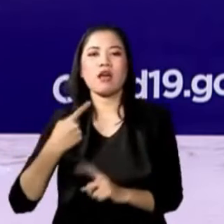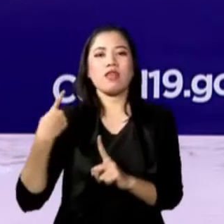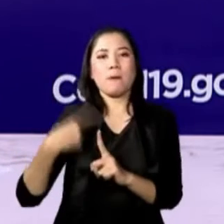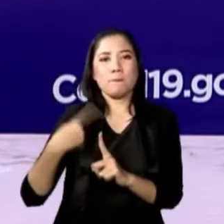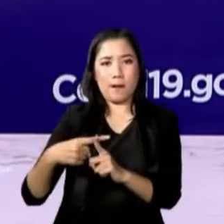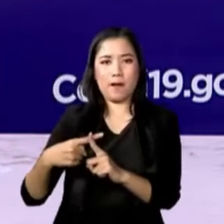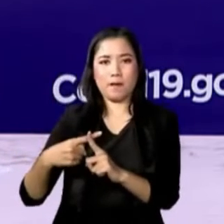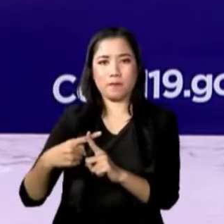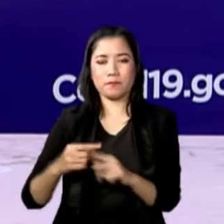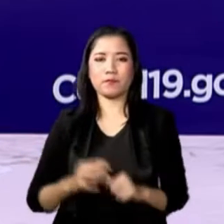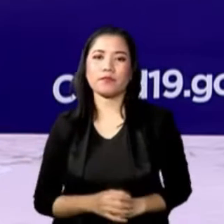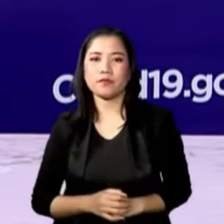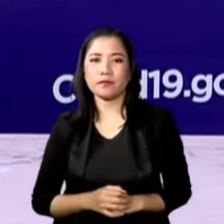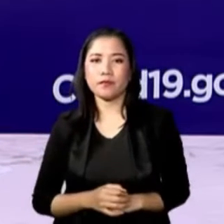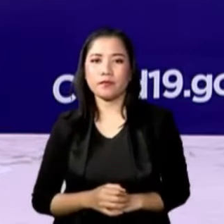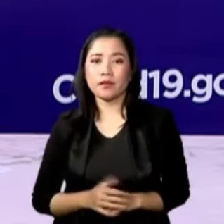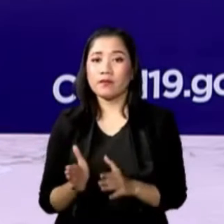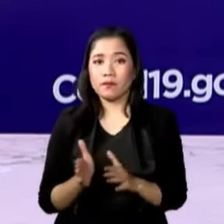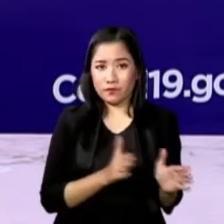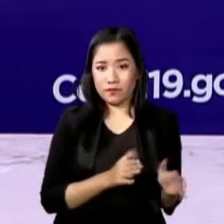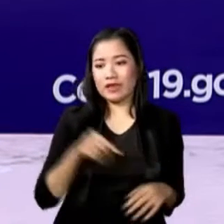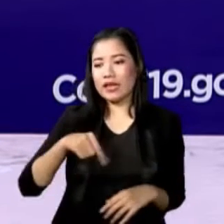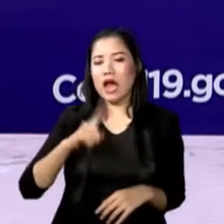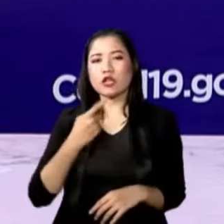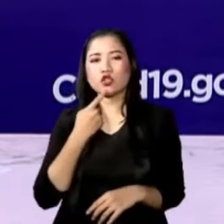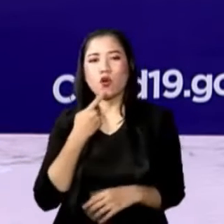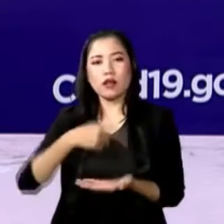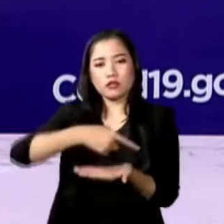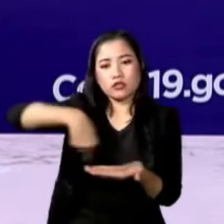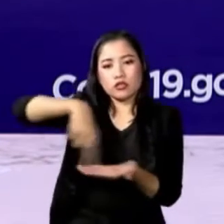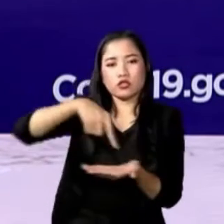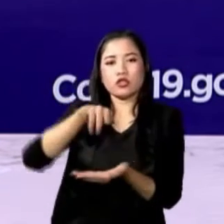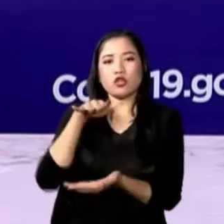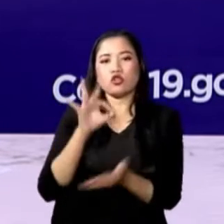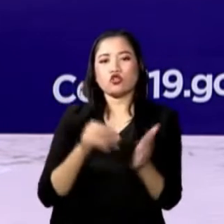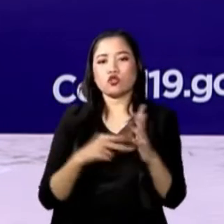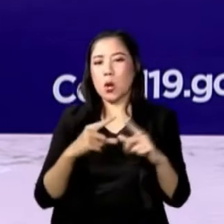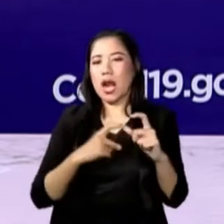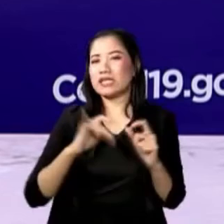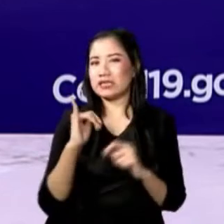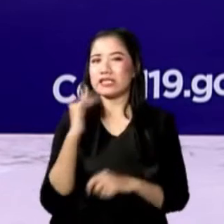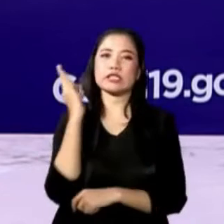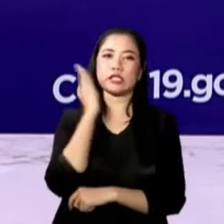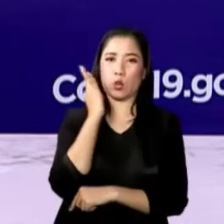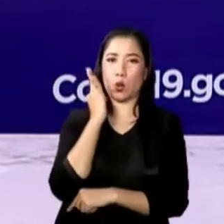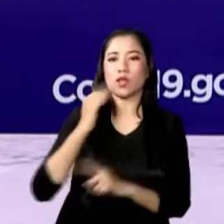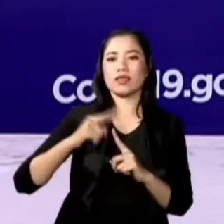Selanjutnya saya akan menyampaikan terkait perkembangan zonasi risiko pertanggal 17 Januari